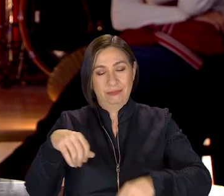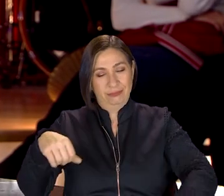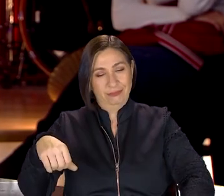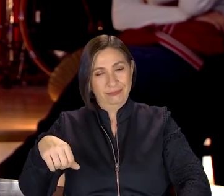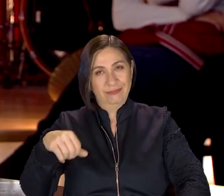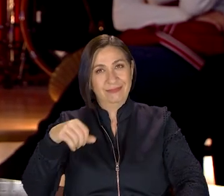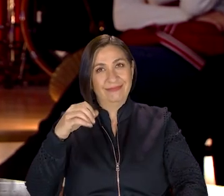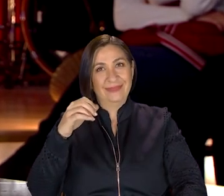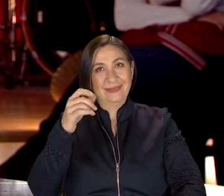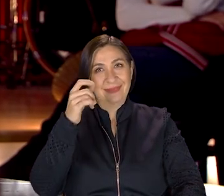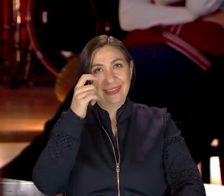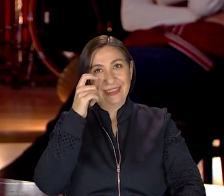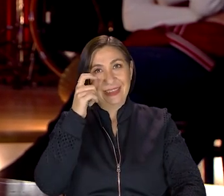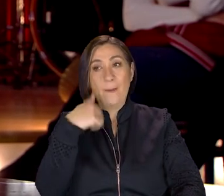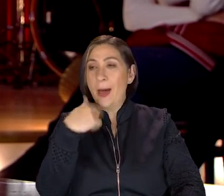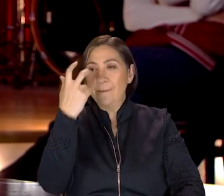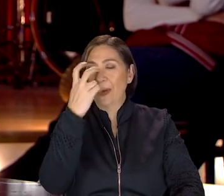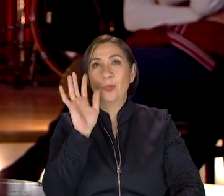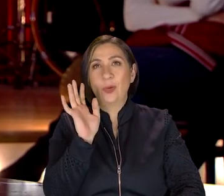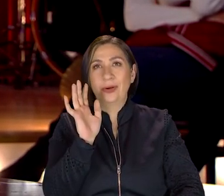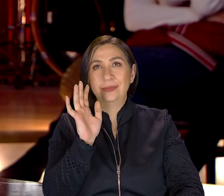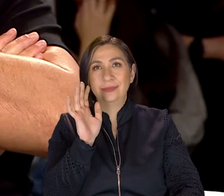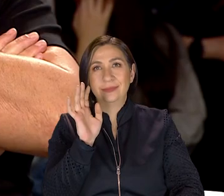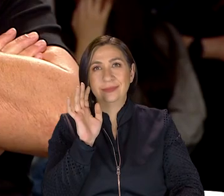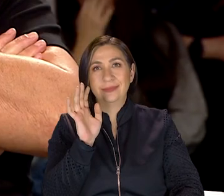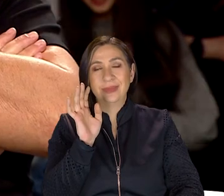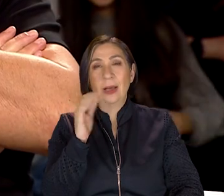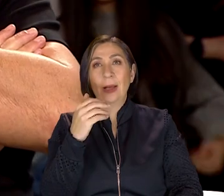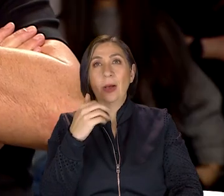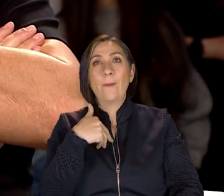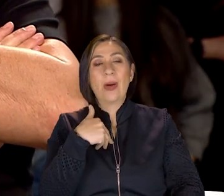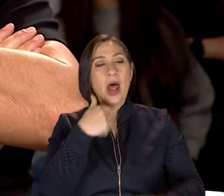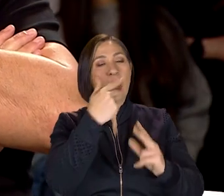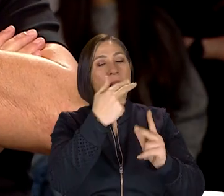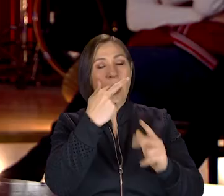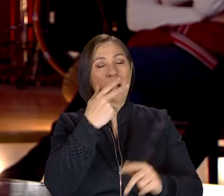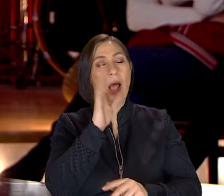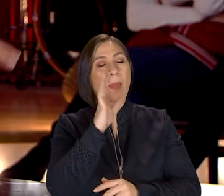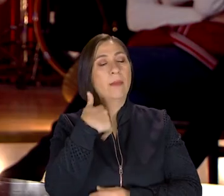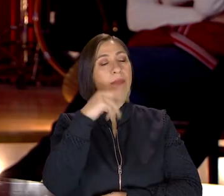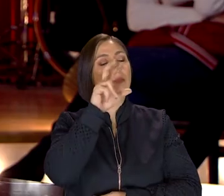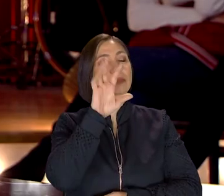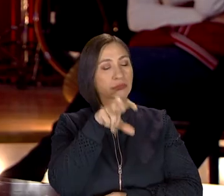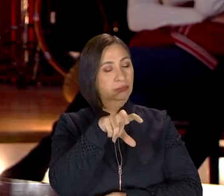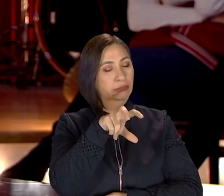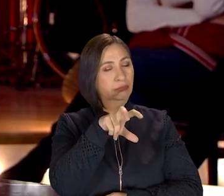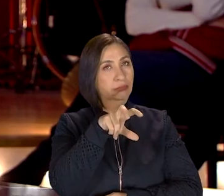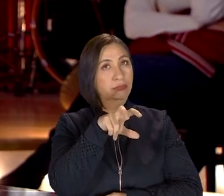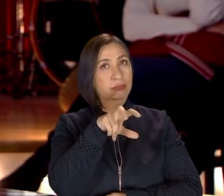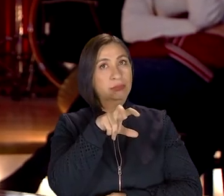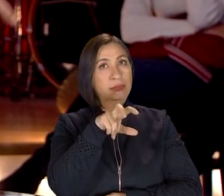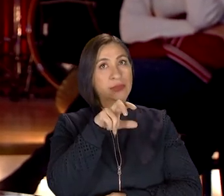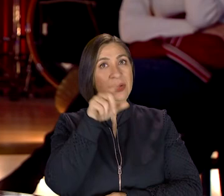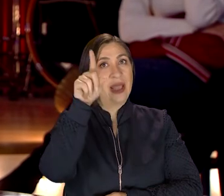Evet. Dikkat ettim bana bakmıyordu. Bana doğru konuşuyor. Yönü bana doğru. Fakat